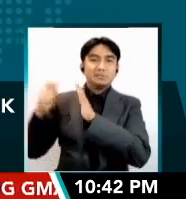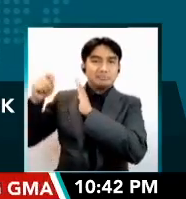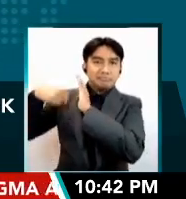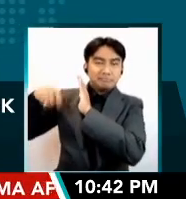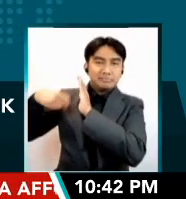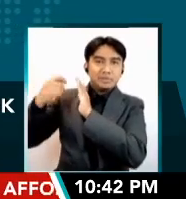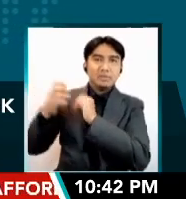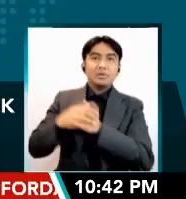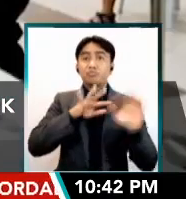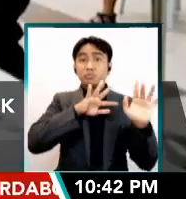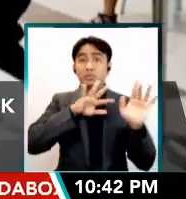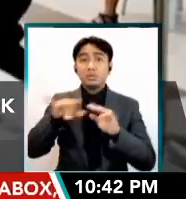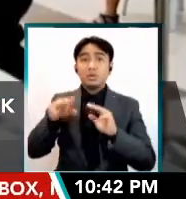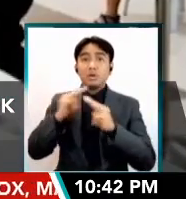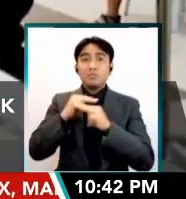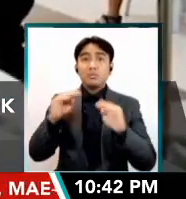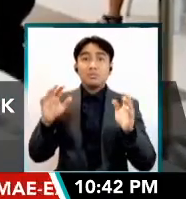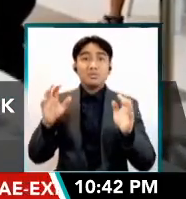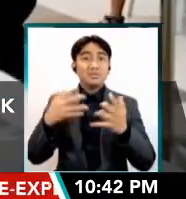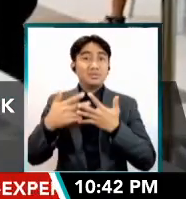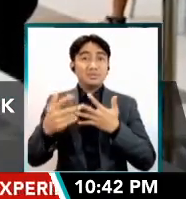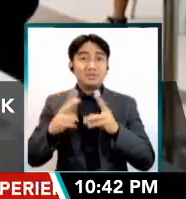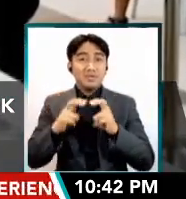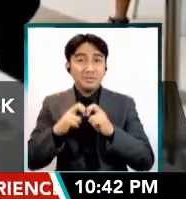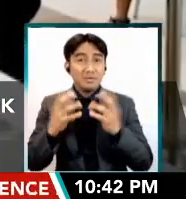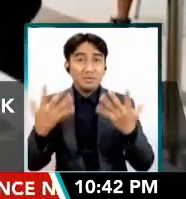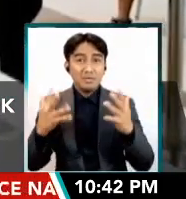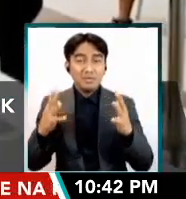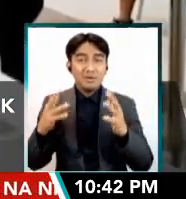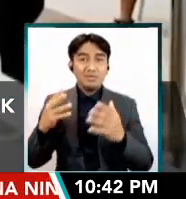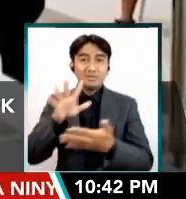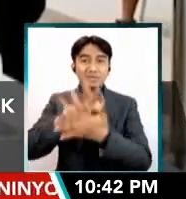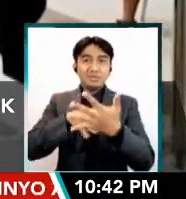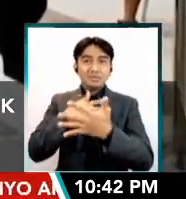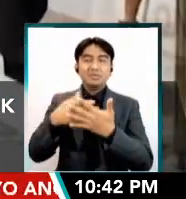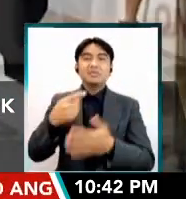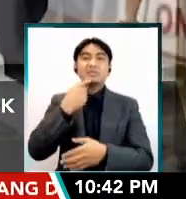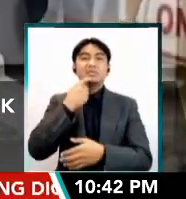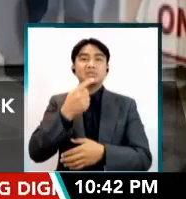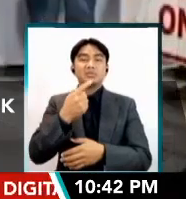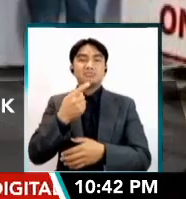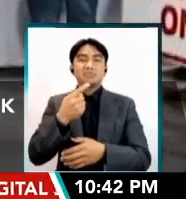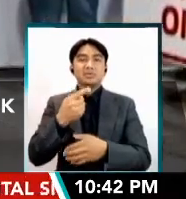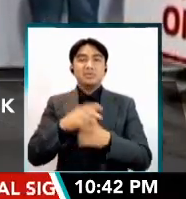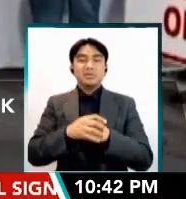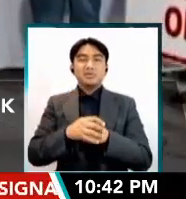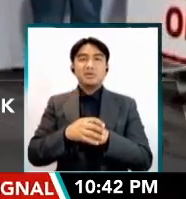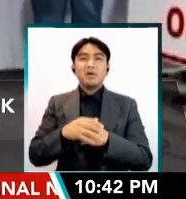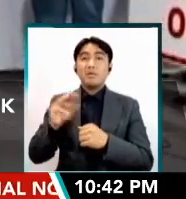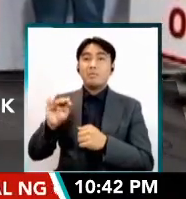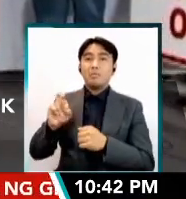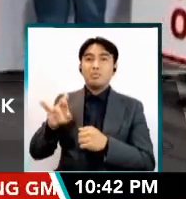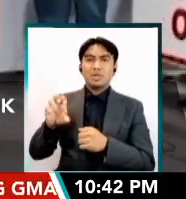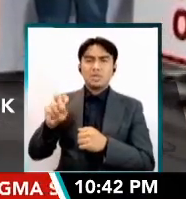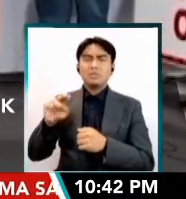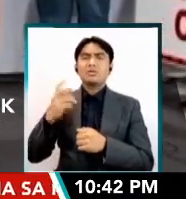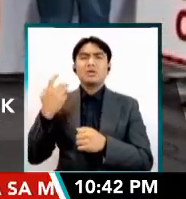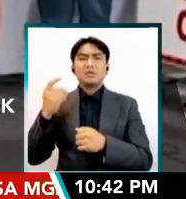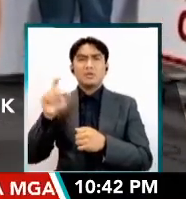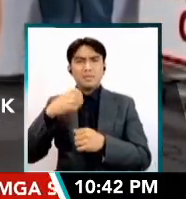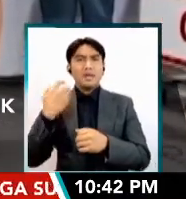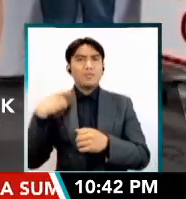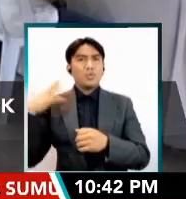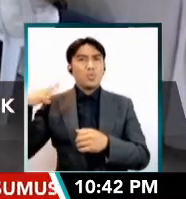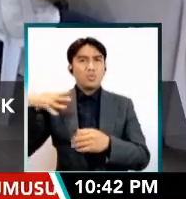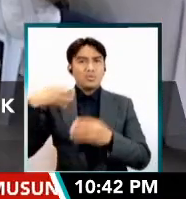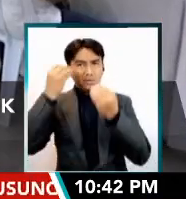kahit walang schedule ng pagpapabakuna. Pakiusap ni Mayor Oscar Moreno, maghintay ng abiso mula sa kanila para maiwasan ng